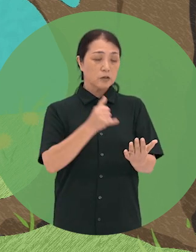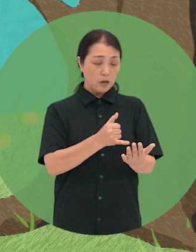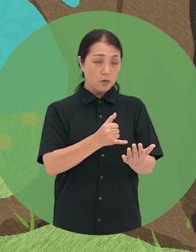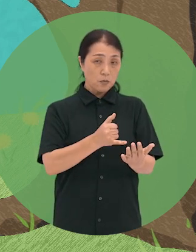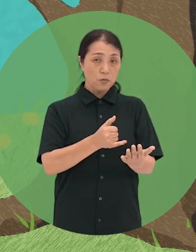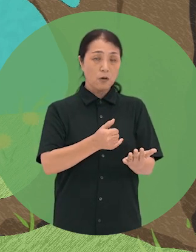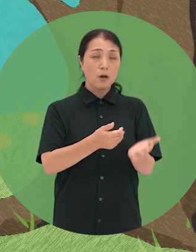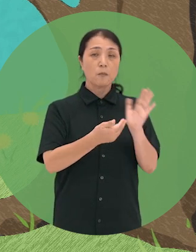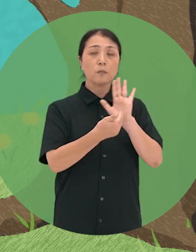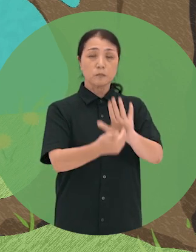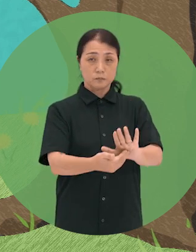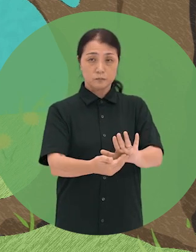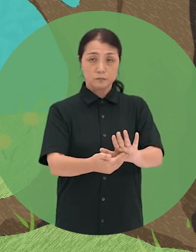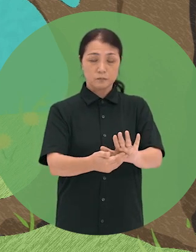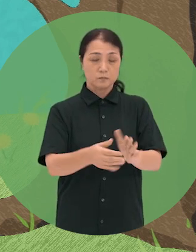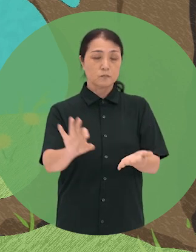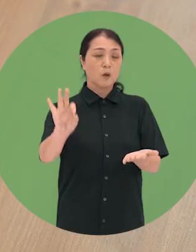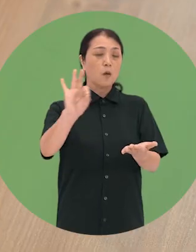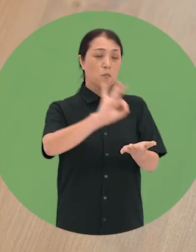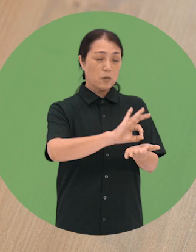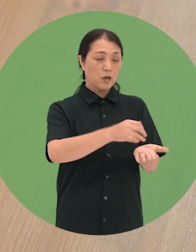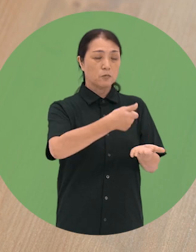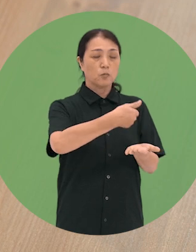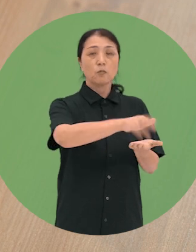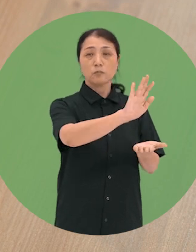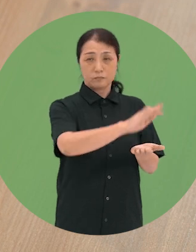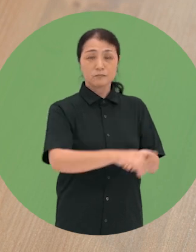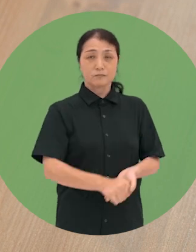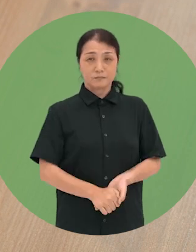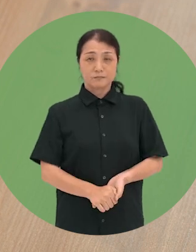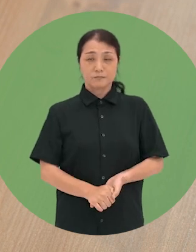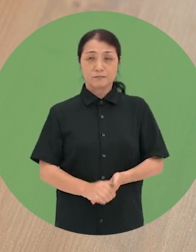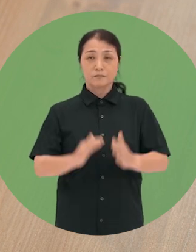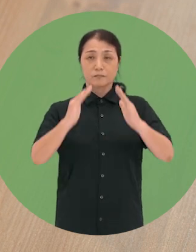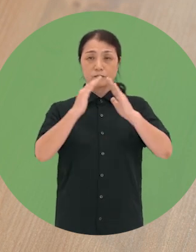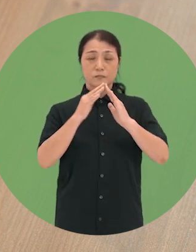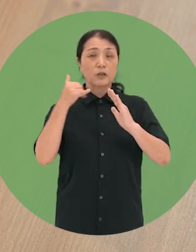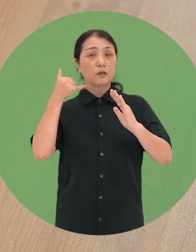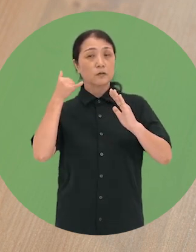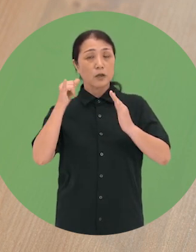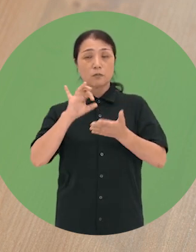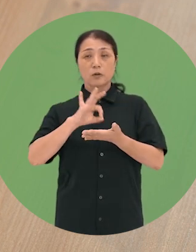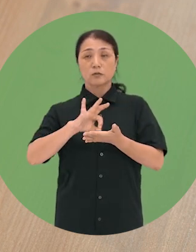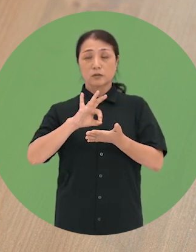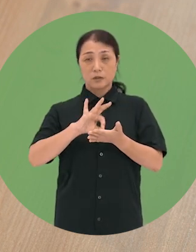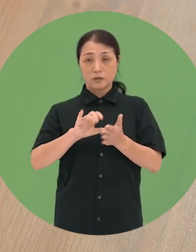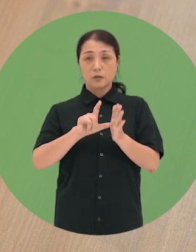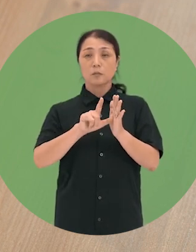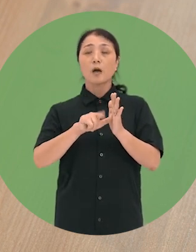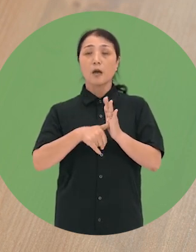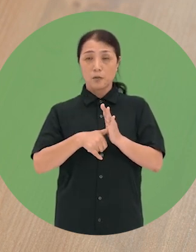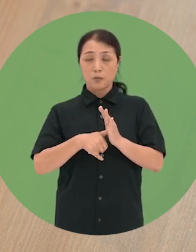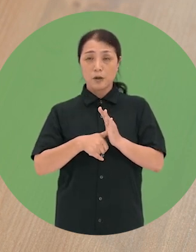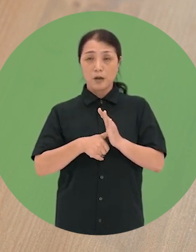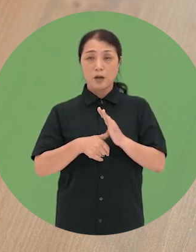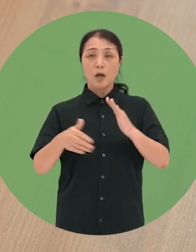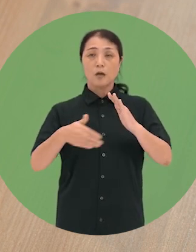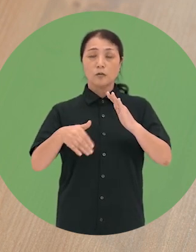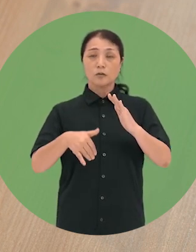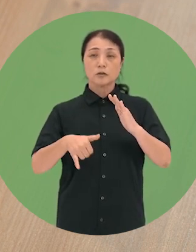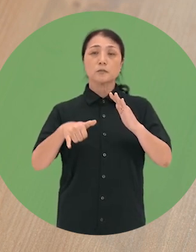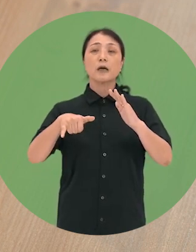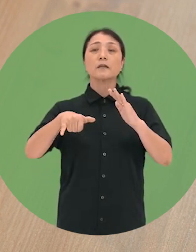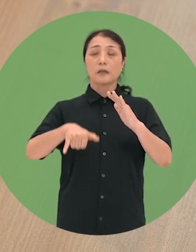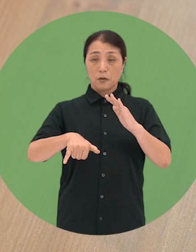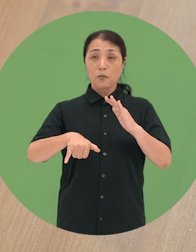手からのメールは無視しましょう。固定電話を利用しているご家庭では留守番電話設定やナンバー